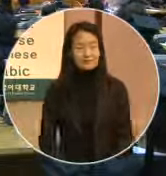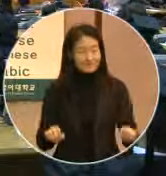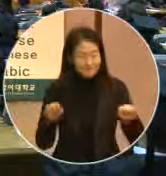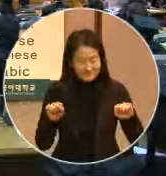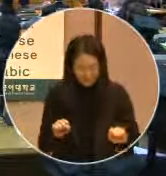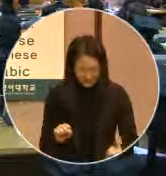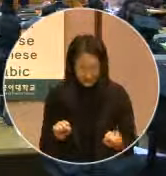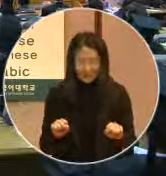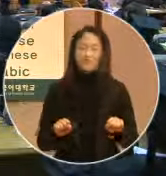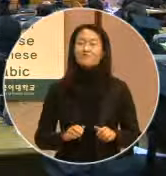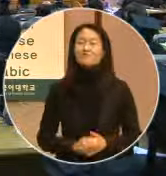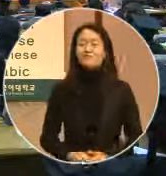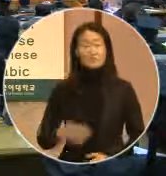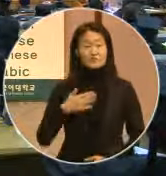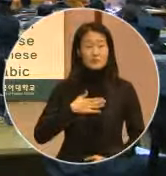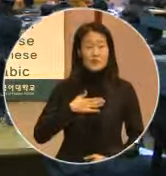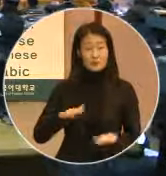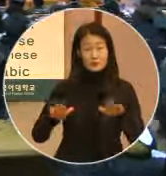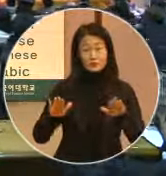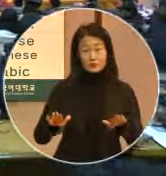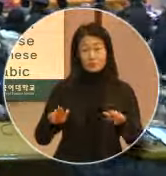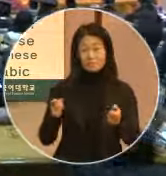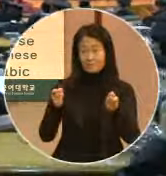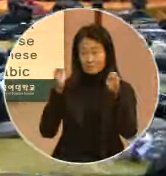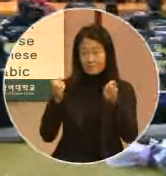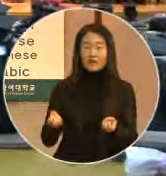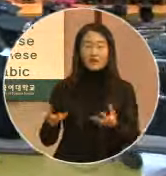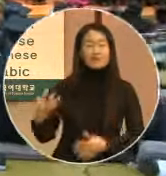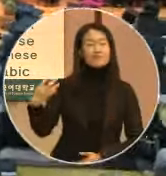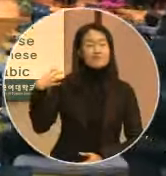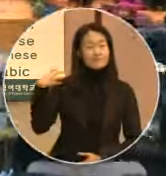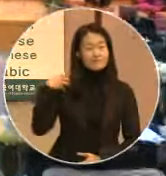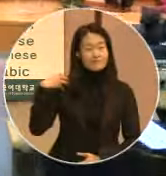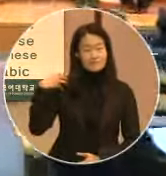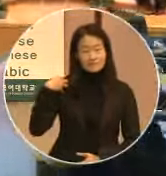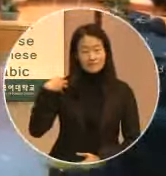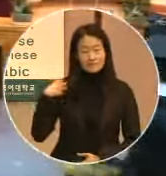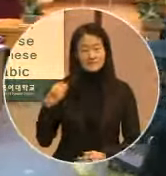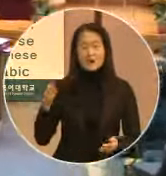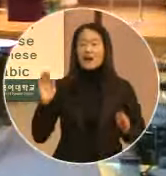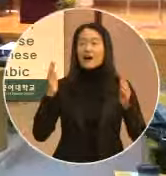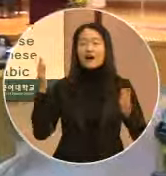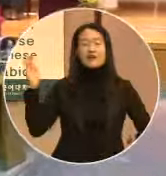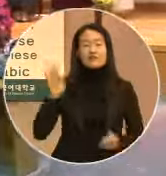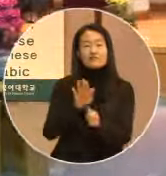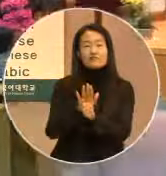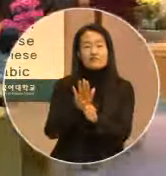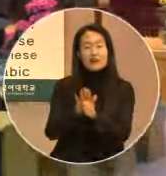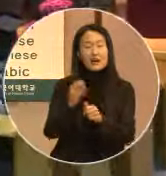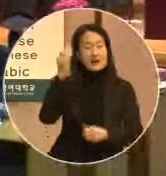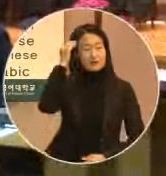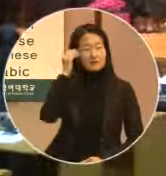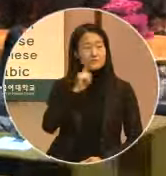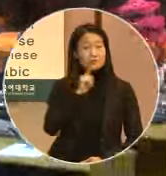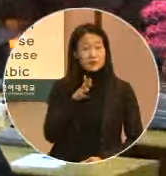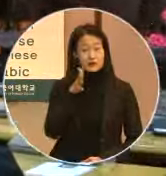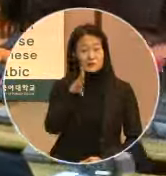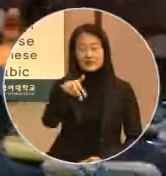네, 안녕하십니까. 저는 오늘 학위수여식 사회를 맡은 학생 지원처 장맡고 있는 한국어학부